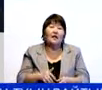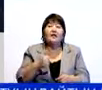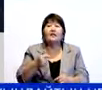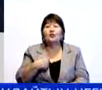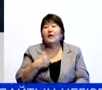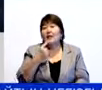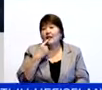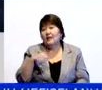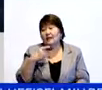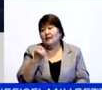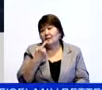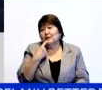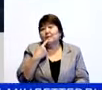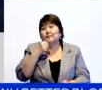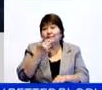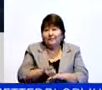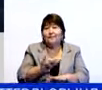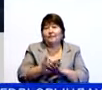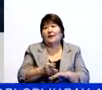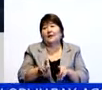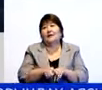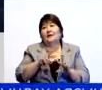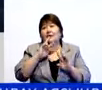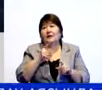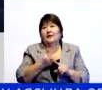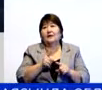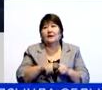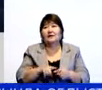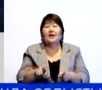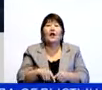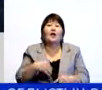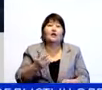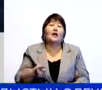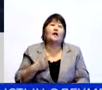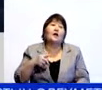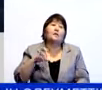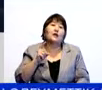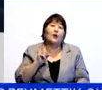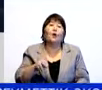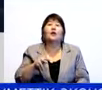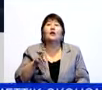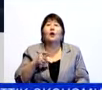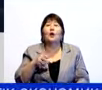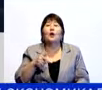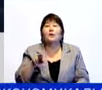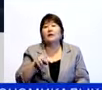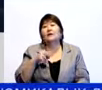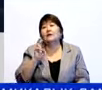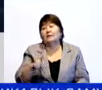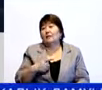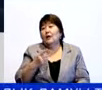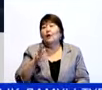тілім шамалы тұтық сөйлейді, сондықтан да логопед мамандарына кірдім және психолог мамандарына кірдім. Олар маған болашақта